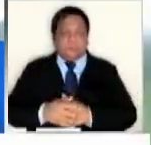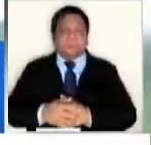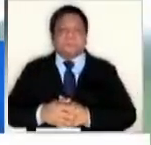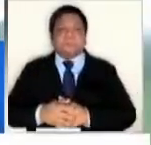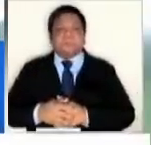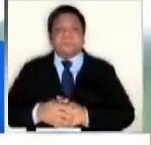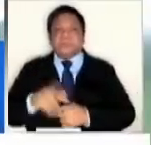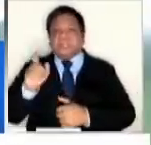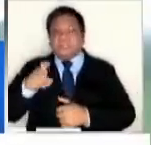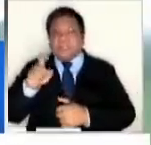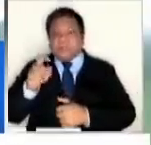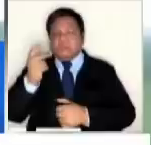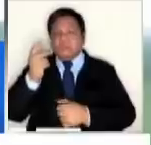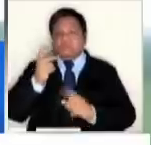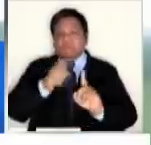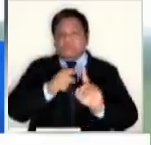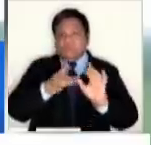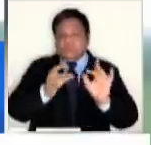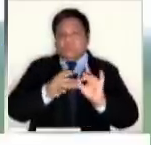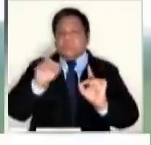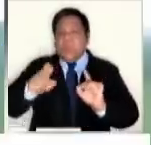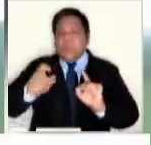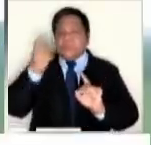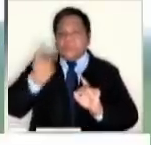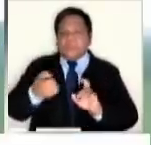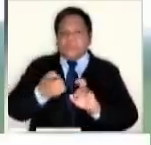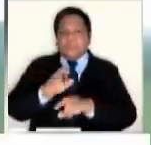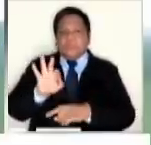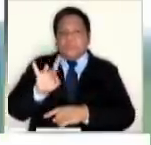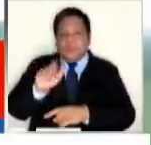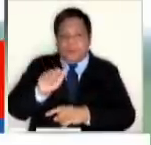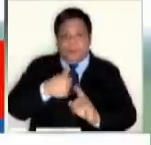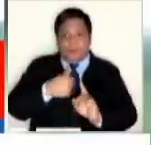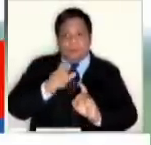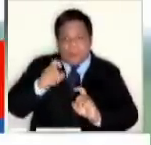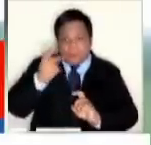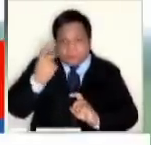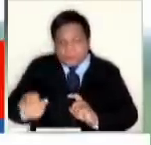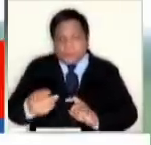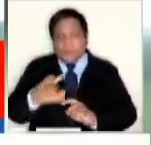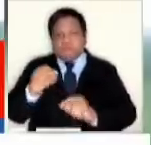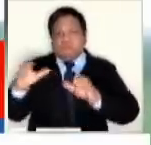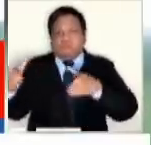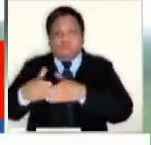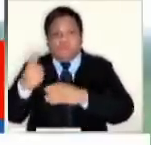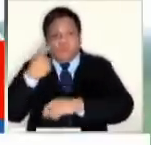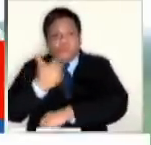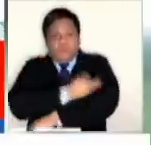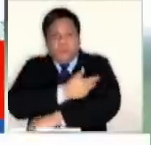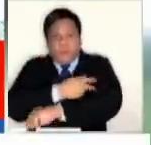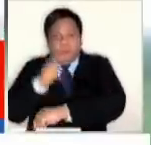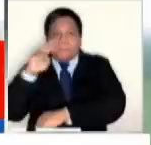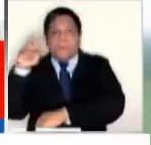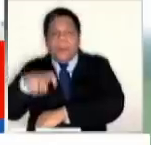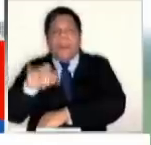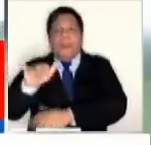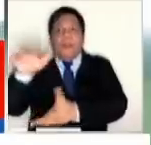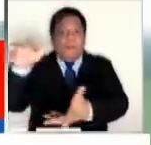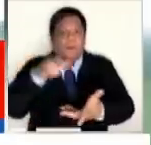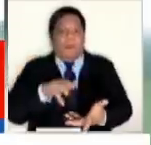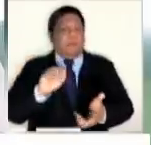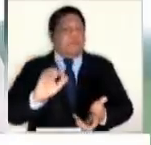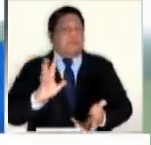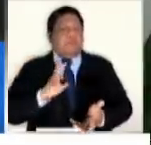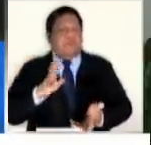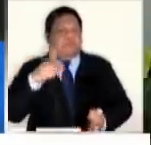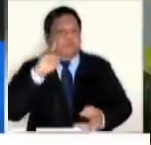din ng FDA at makita ng vaccine cluster na itong batch na to okay for distribution and